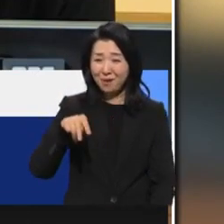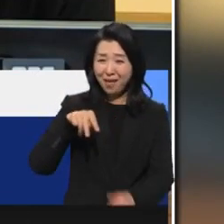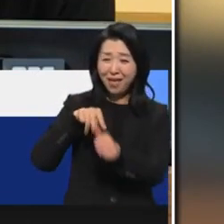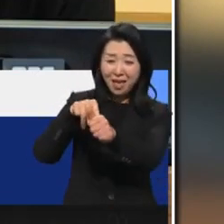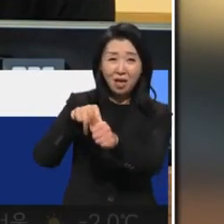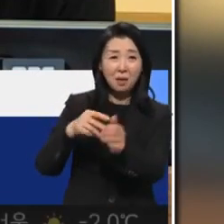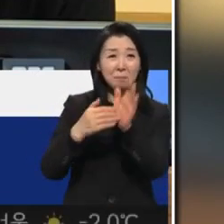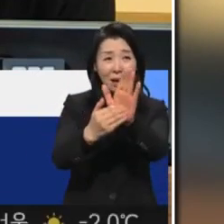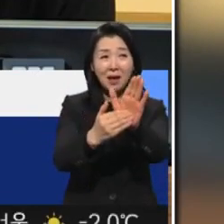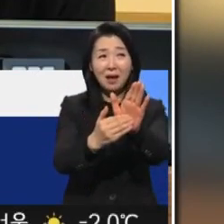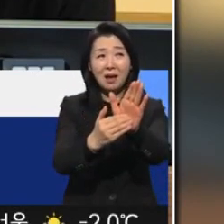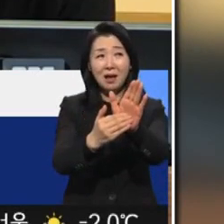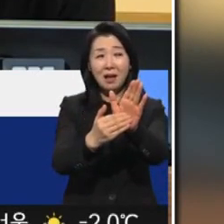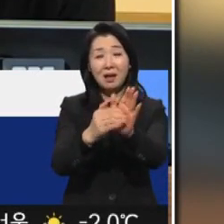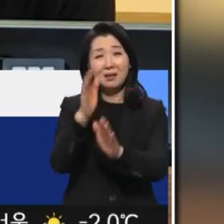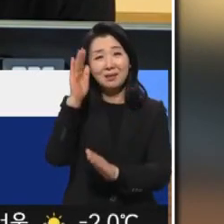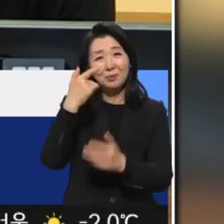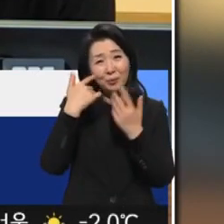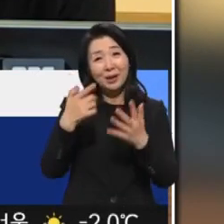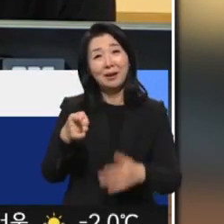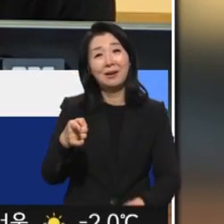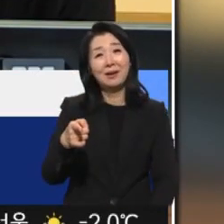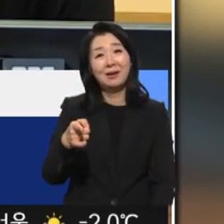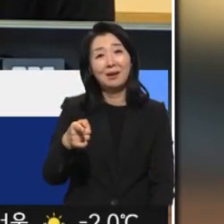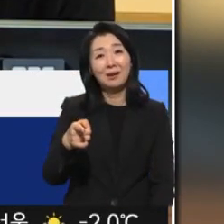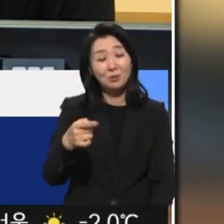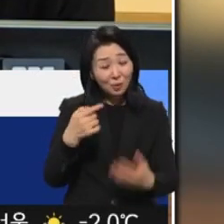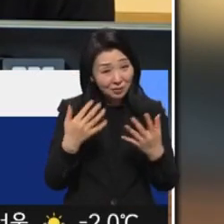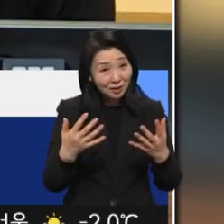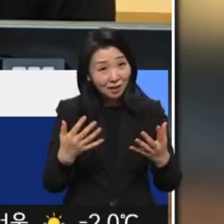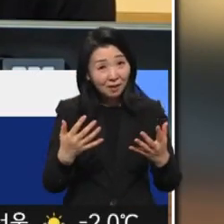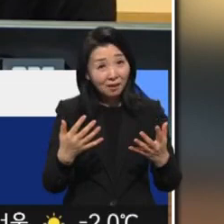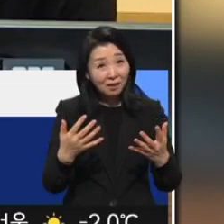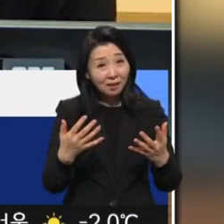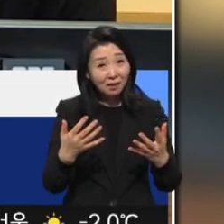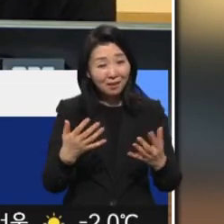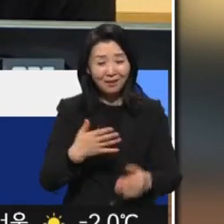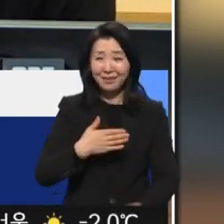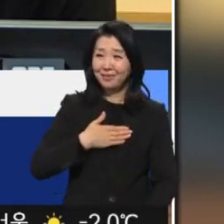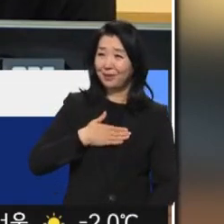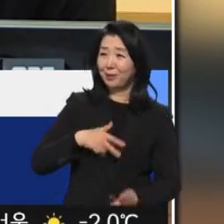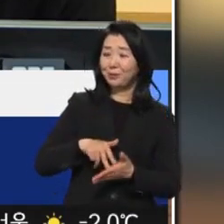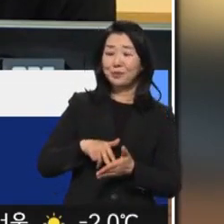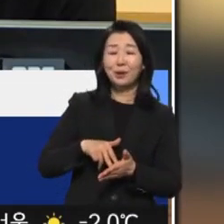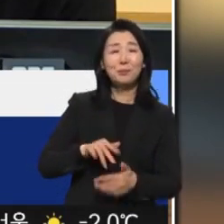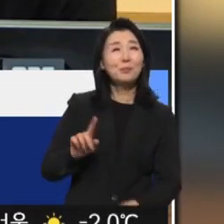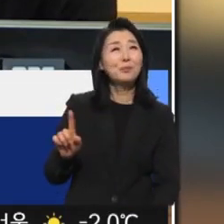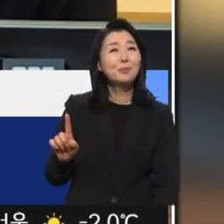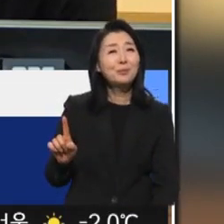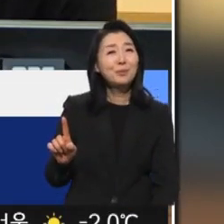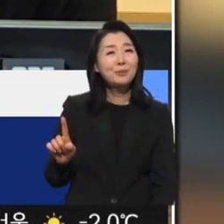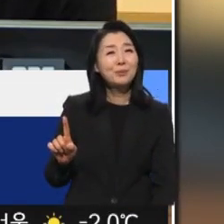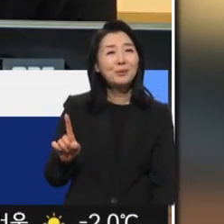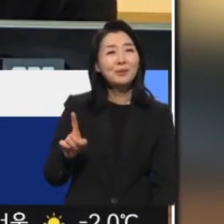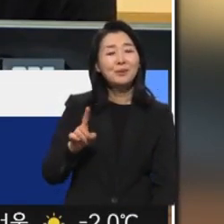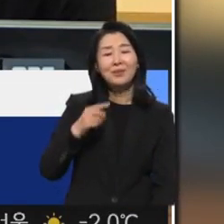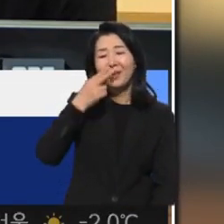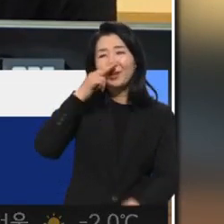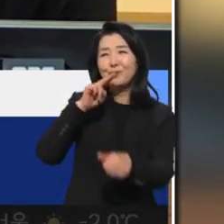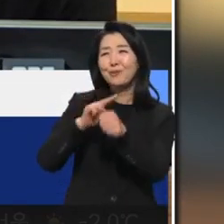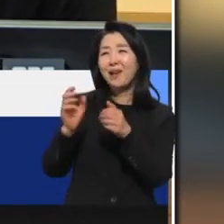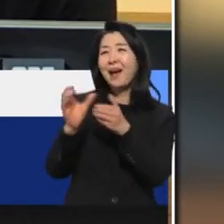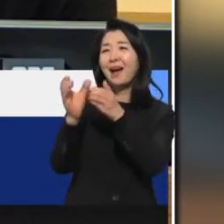맞겠다. 이 메시지이면 분명한데. 아, 그럼 분명합니까? 저는 그거는 오히려 뭐 제 도전 정신을